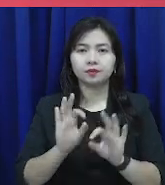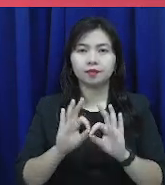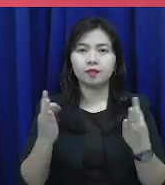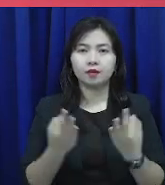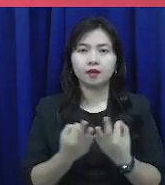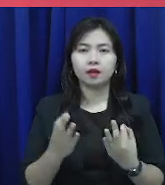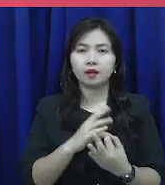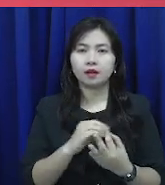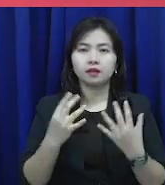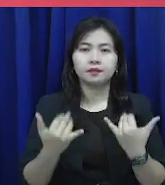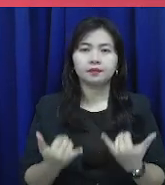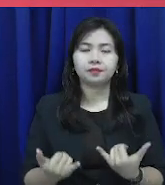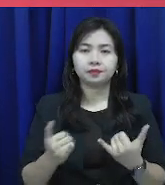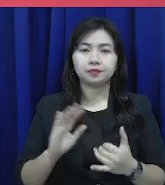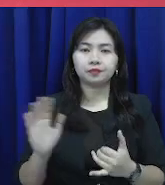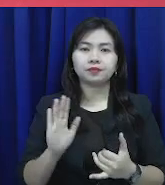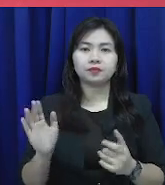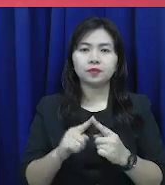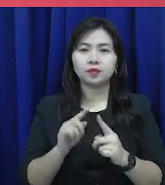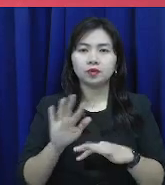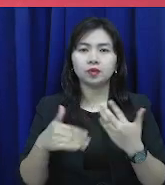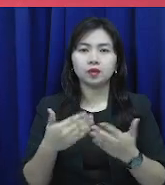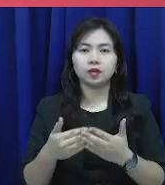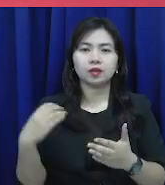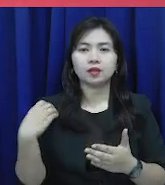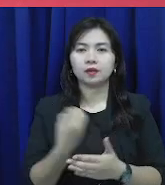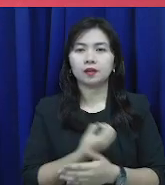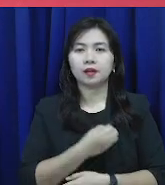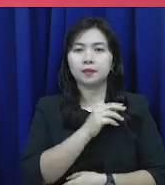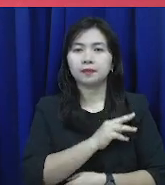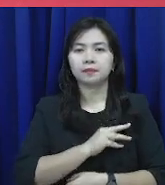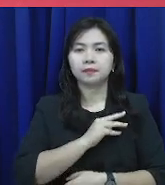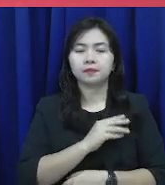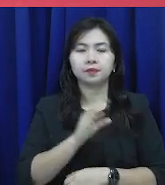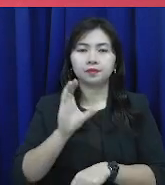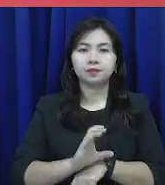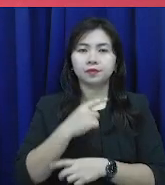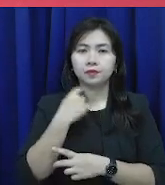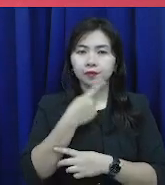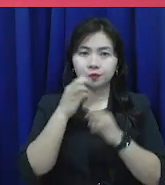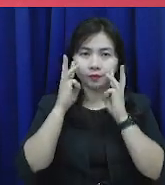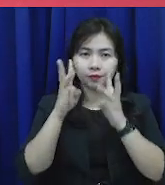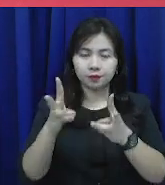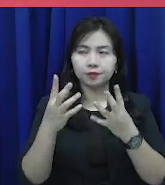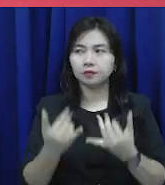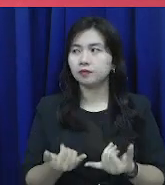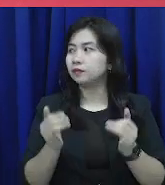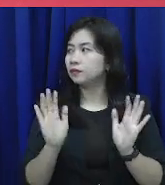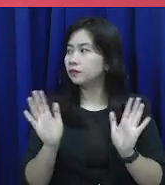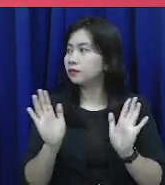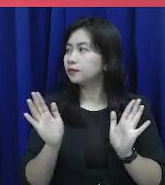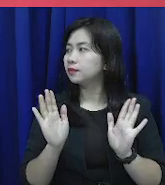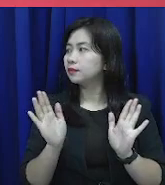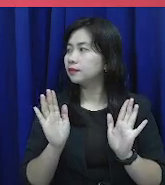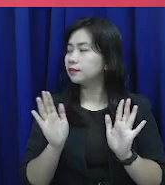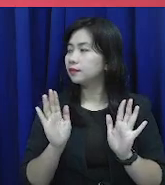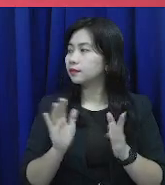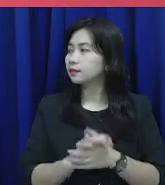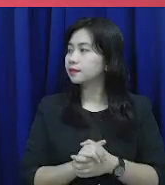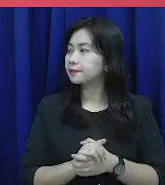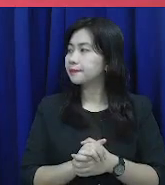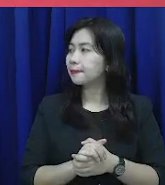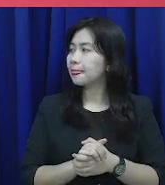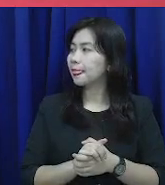to the that are already watching with us right now Sa lahat po ng mga nasa Missions po na kasama po natin ngayon dito medyo